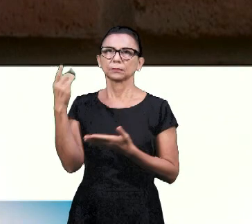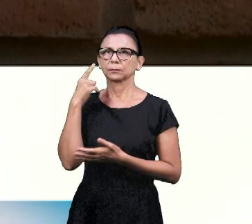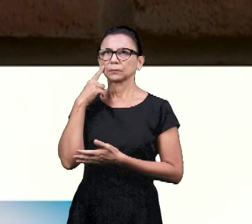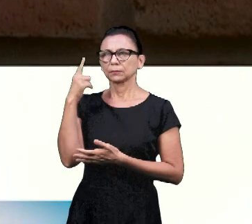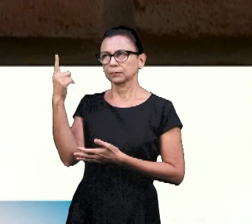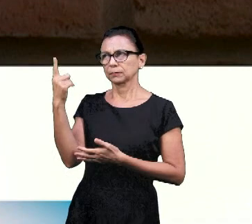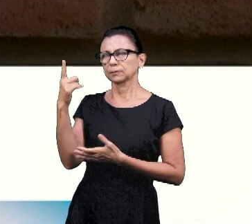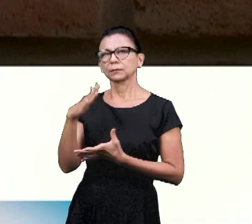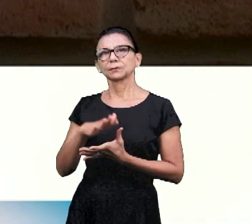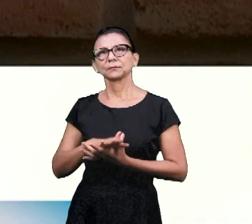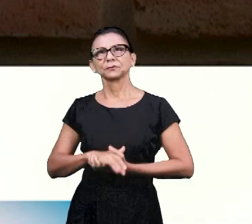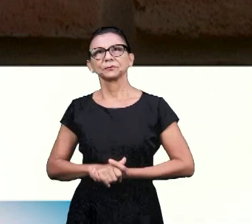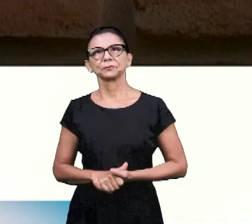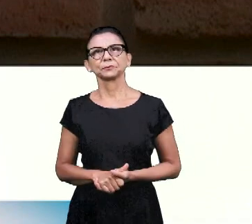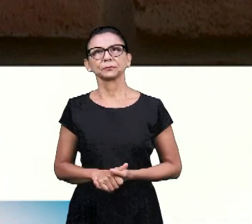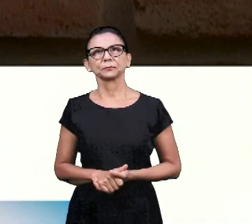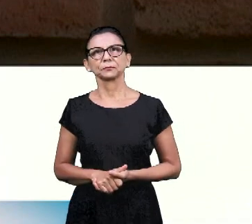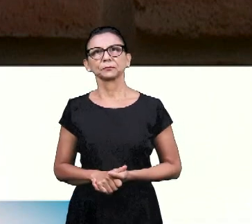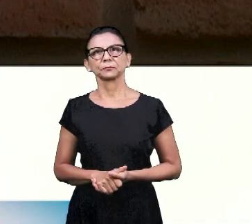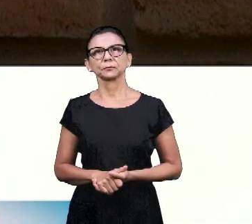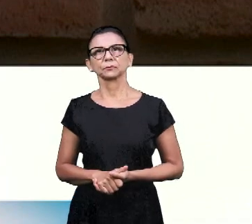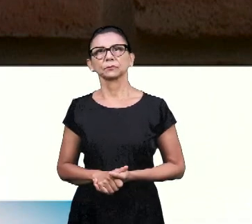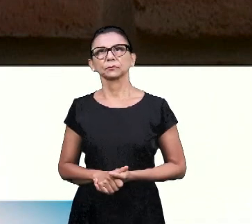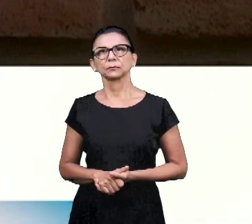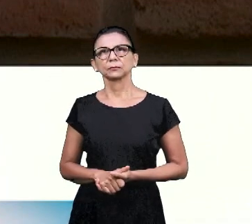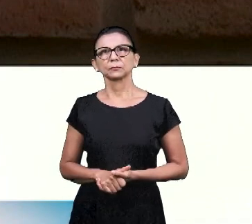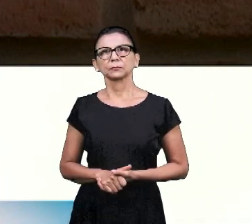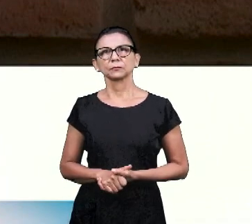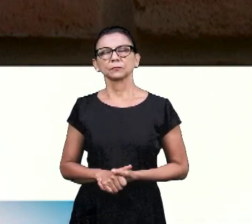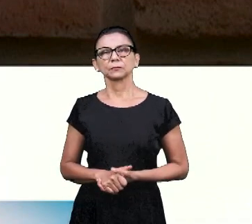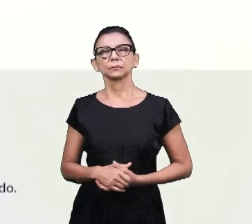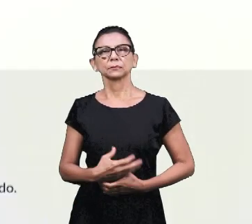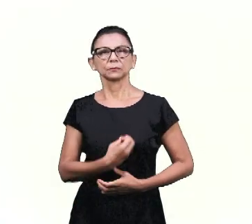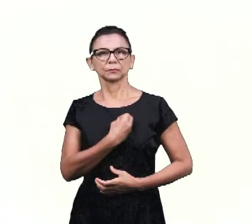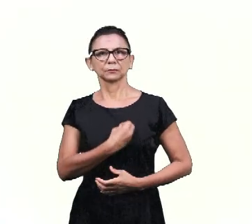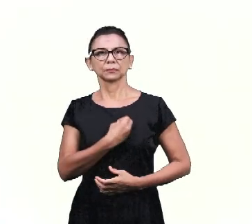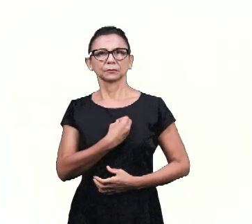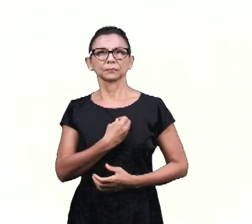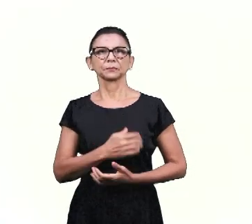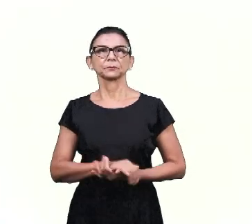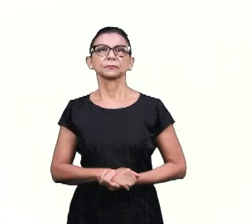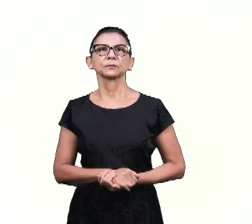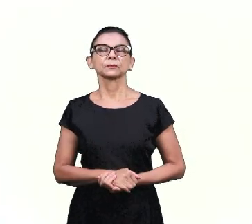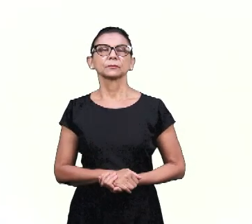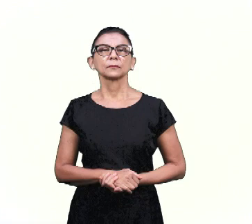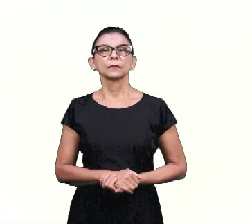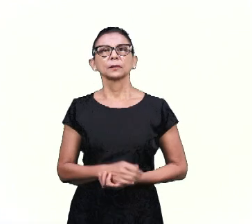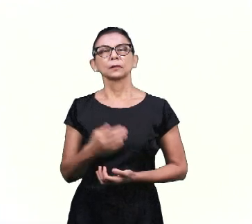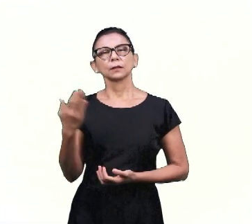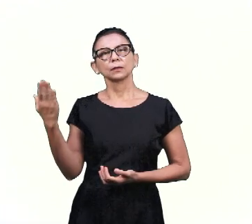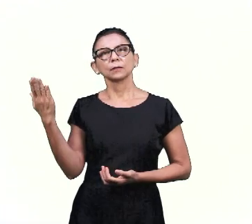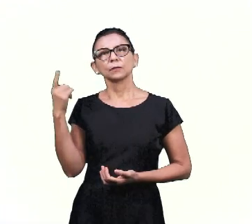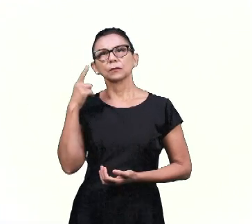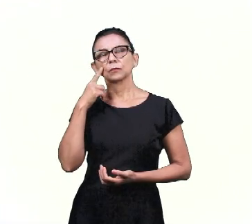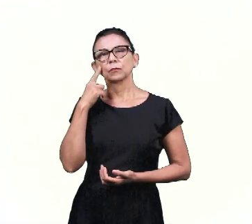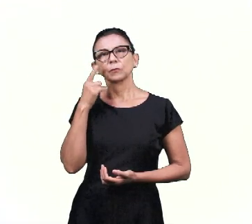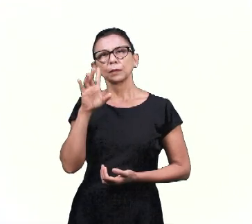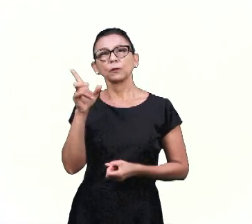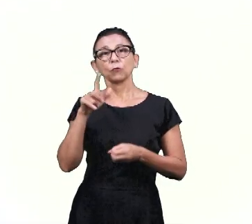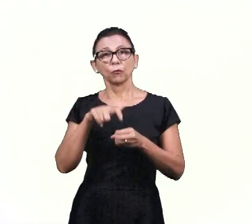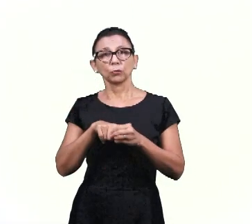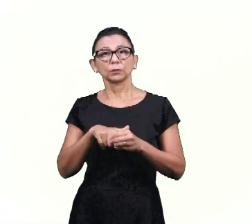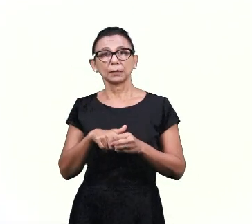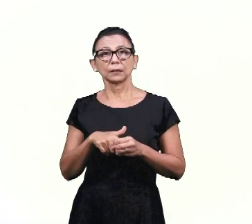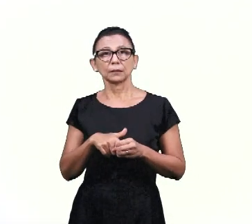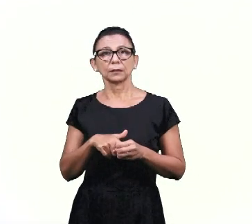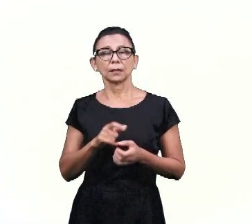voyez. Et là, il y a les participations de l'école biblique dominicale en vidéo. Mais je